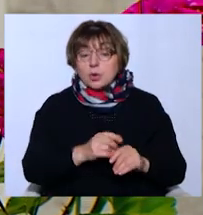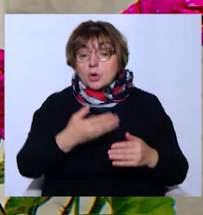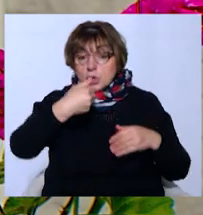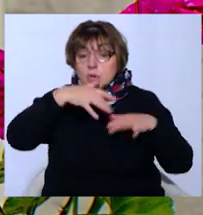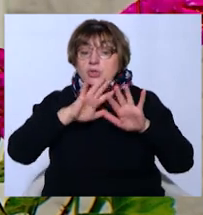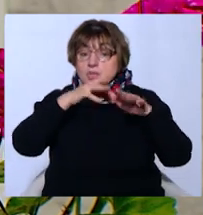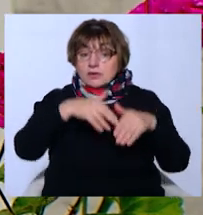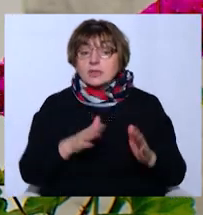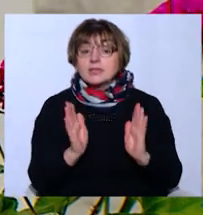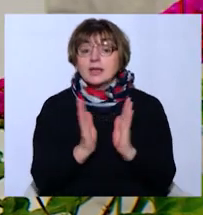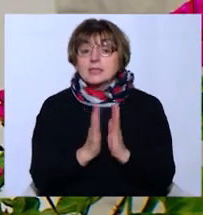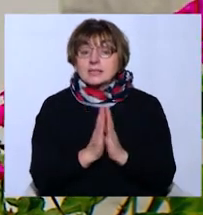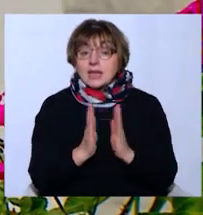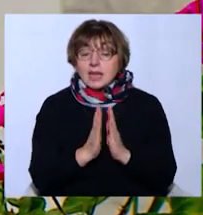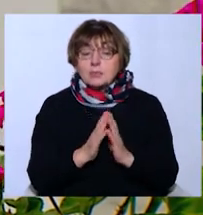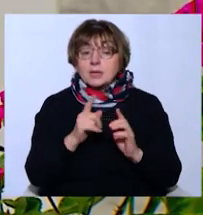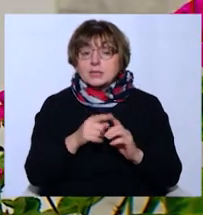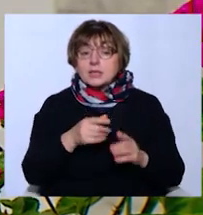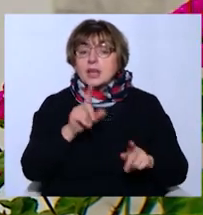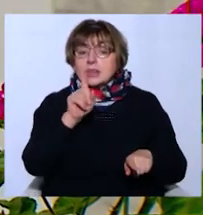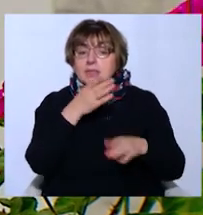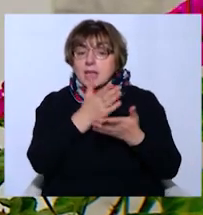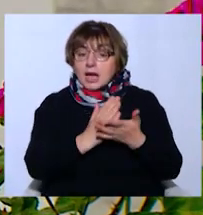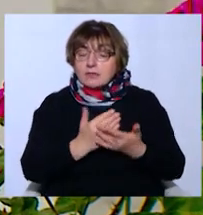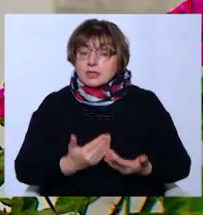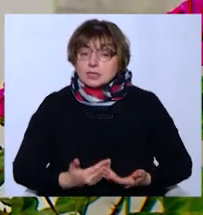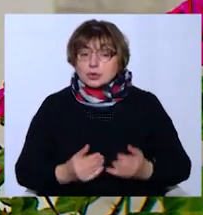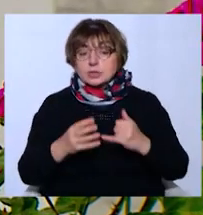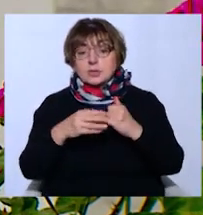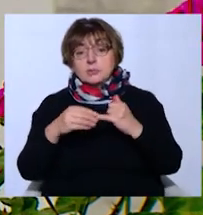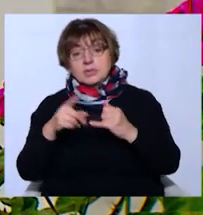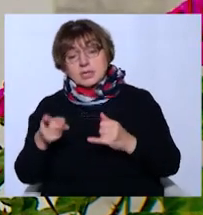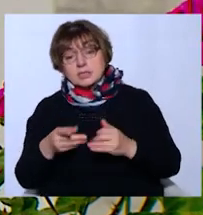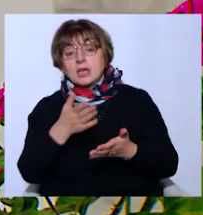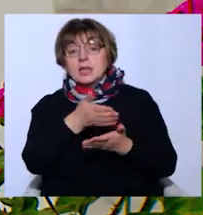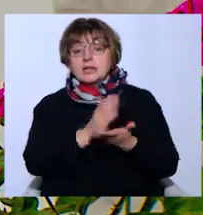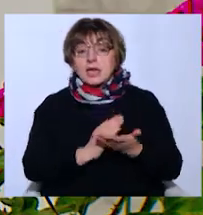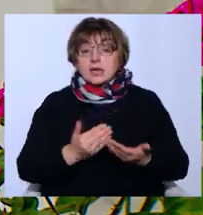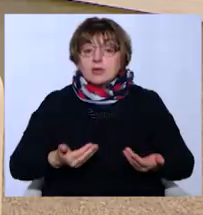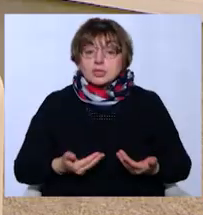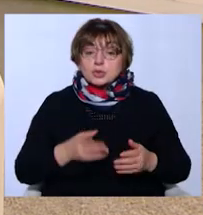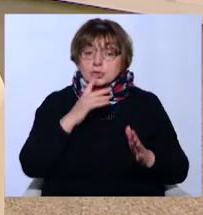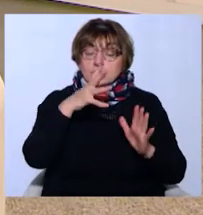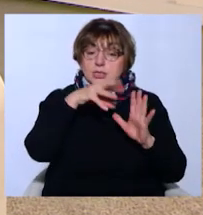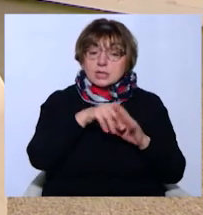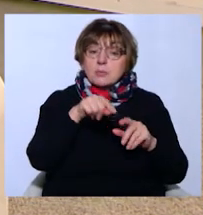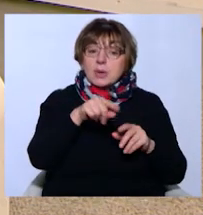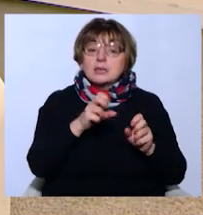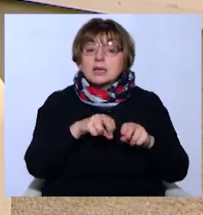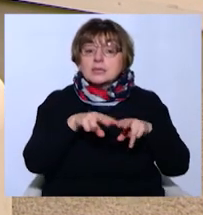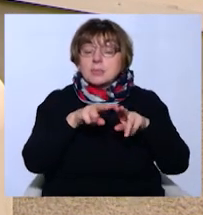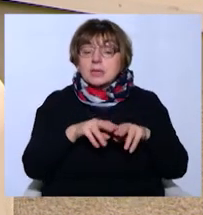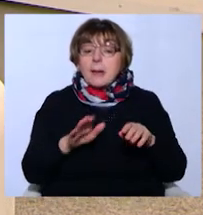მინდა გესაუბროთ. ისინი ნახევარს სიცოცხლეს ხმელეთზე ატარებენ, ნახევარს კი წყალში. და მათ აქვთ